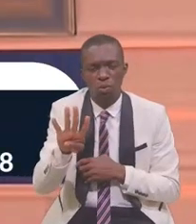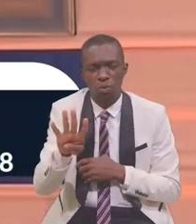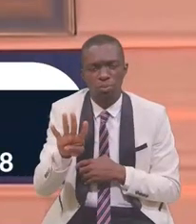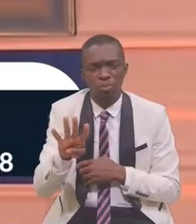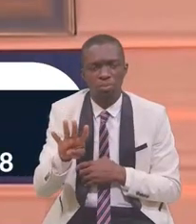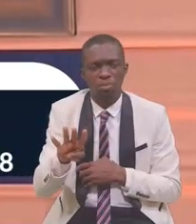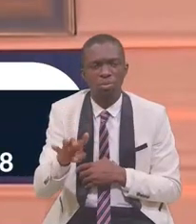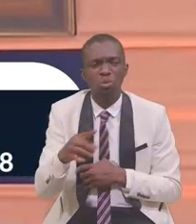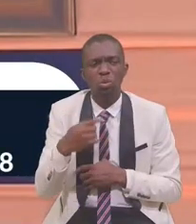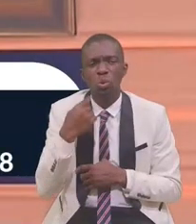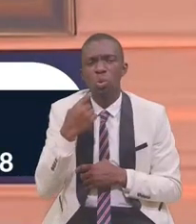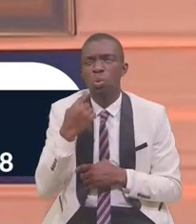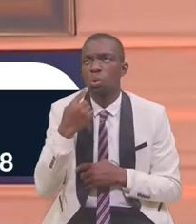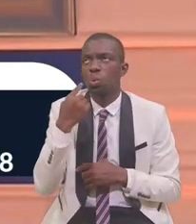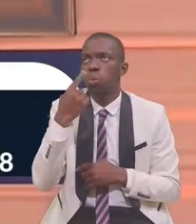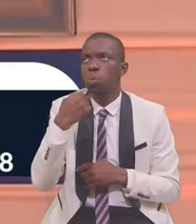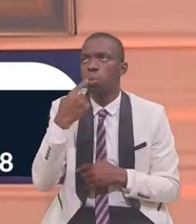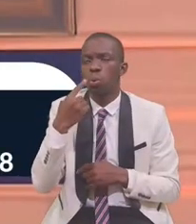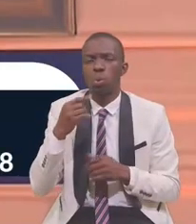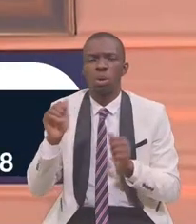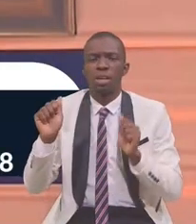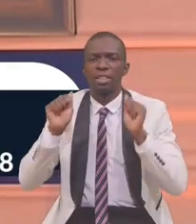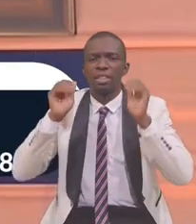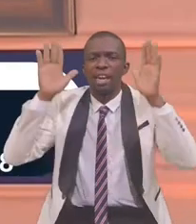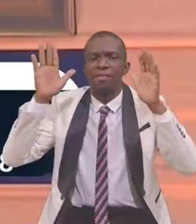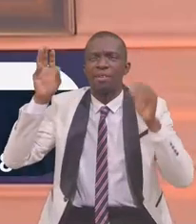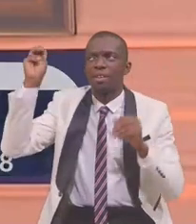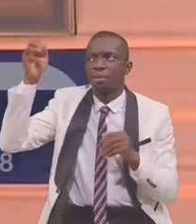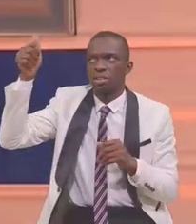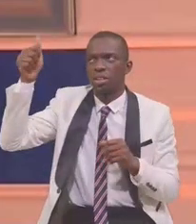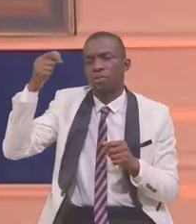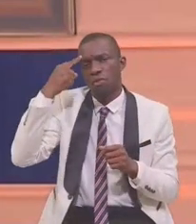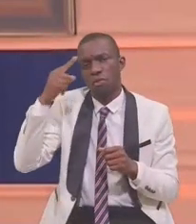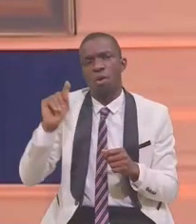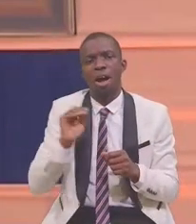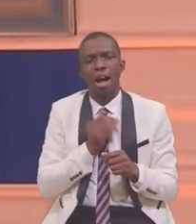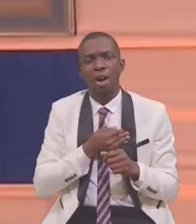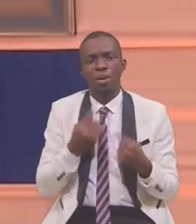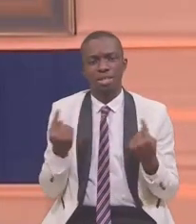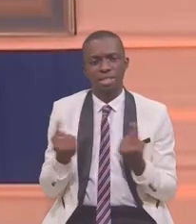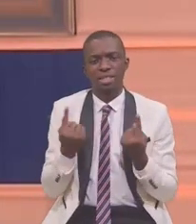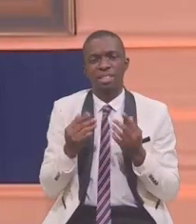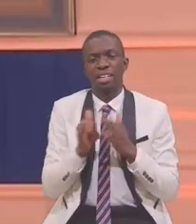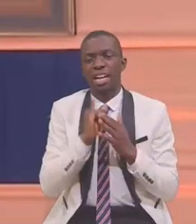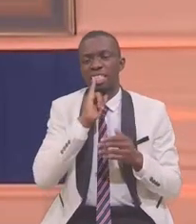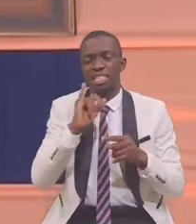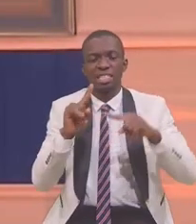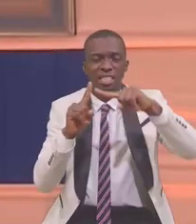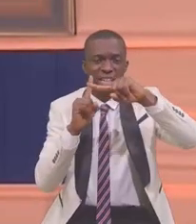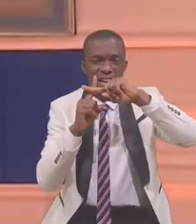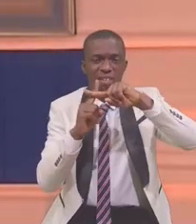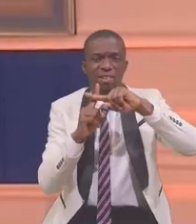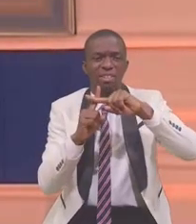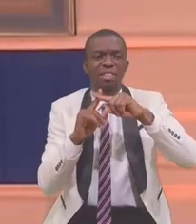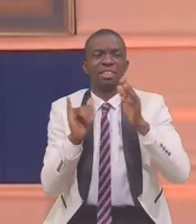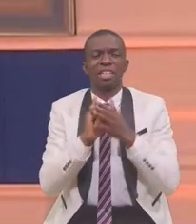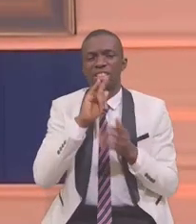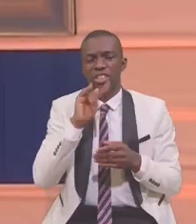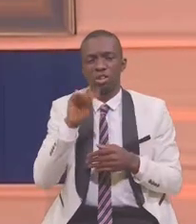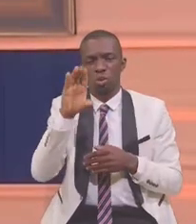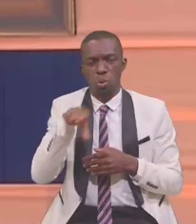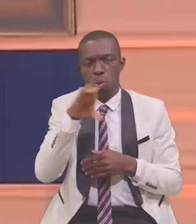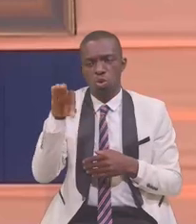Galates 1, 4, qui s'est donné lui-même pour nos péchés. Cela parle du calvaire, de la croix de Christ, cela parle